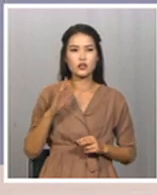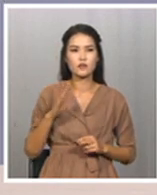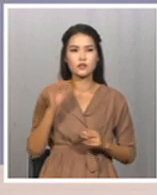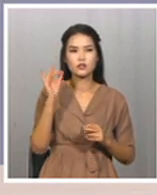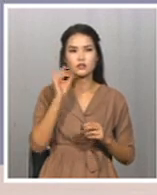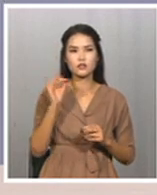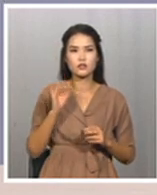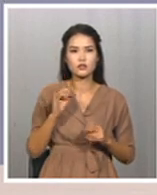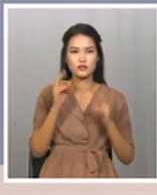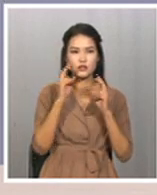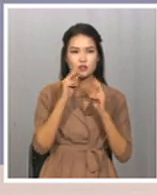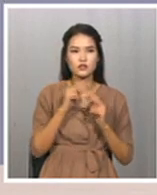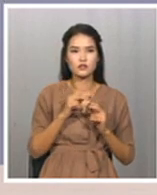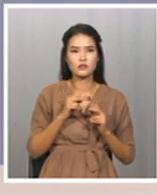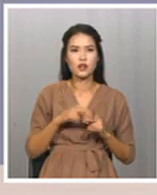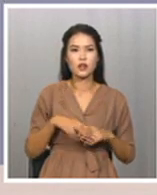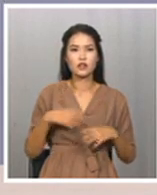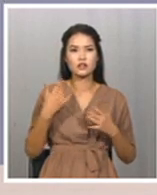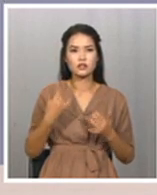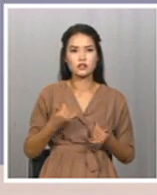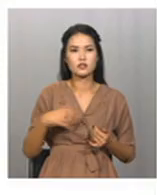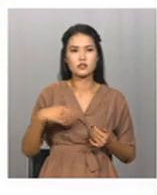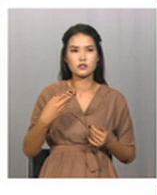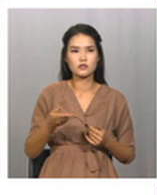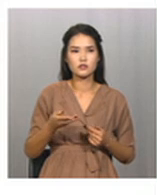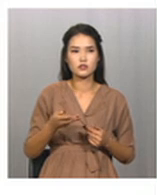историческом детективе. И сегодня вы